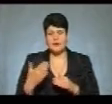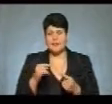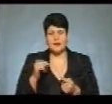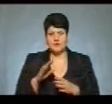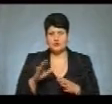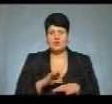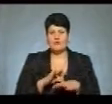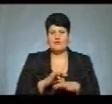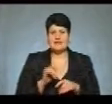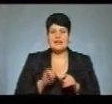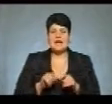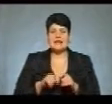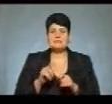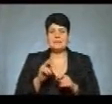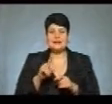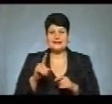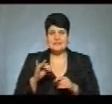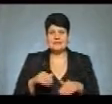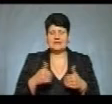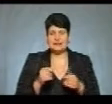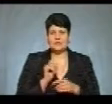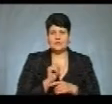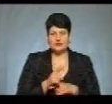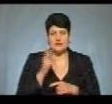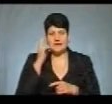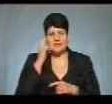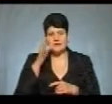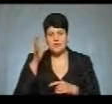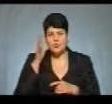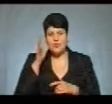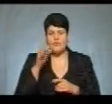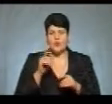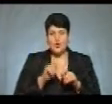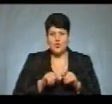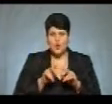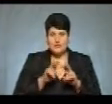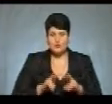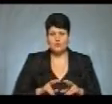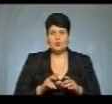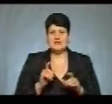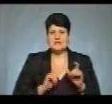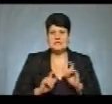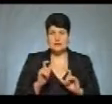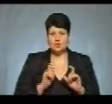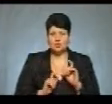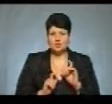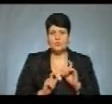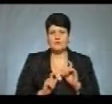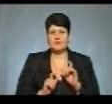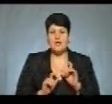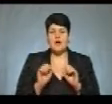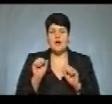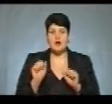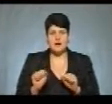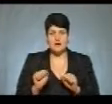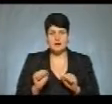щодо проведення експертизи, надати доручення Київському науково-дослідному інституту судових експертиз. А